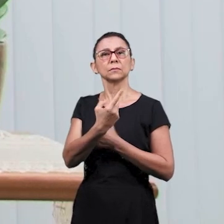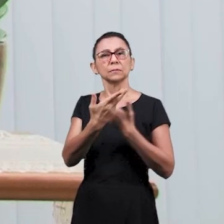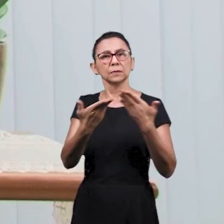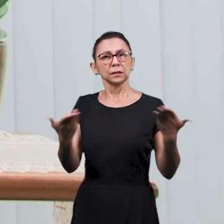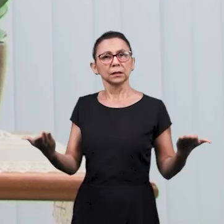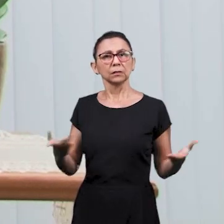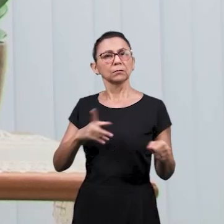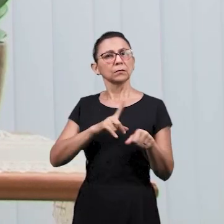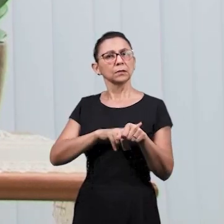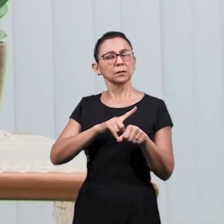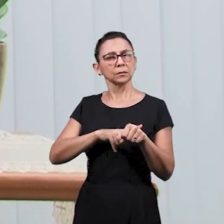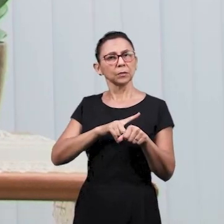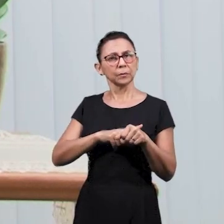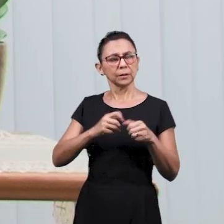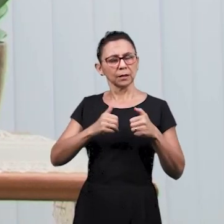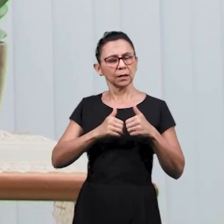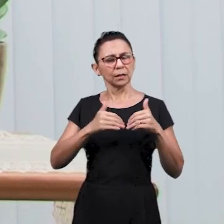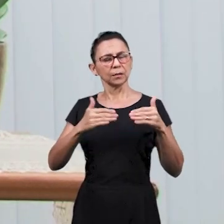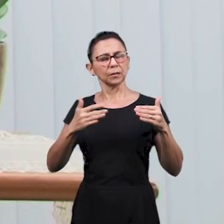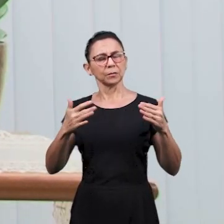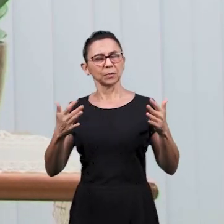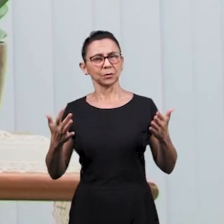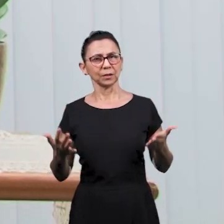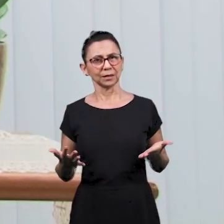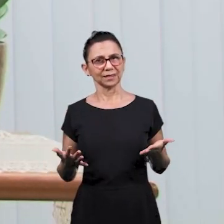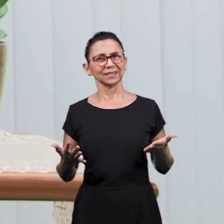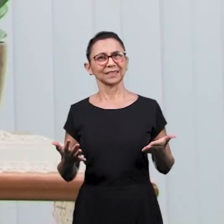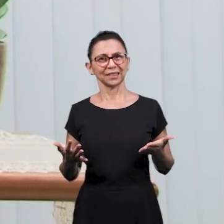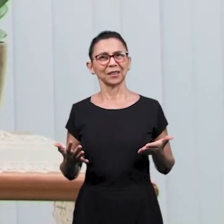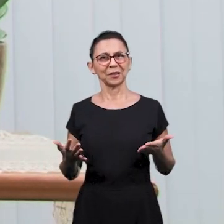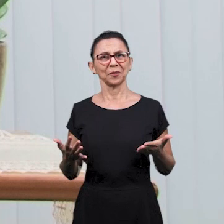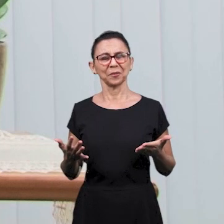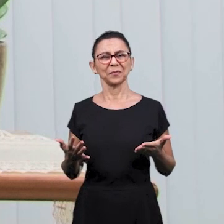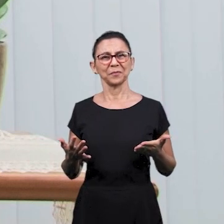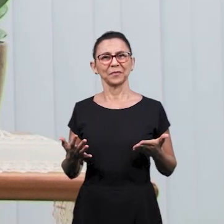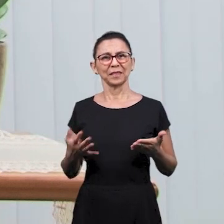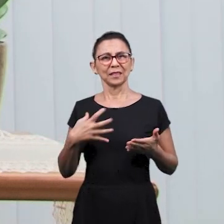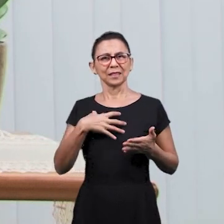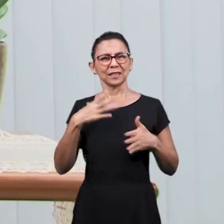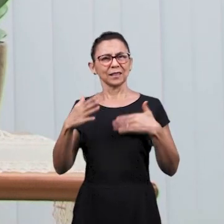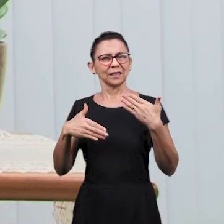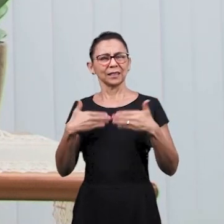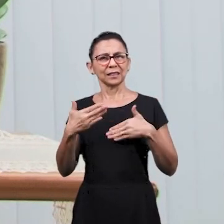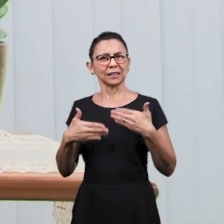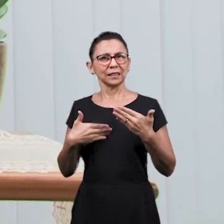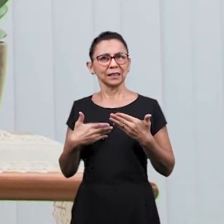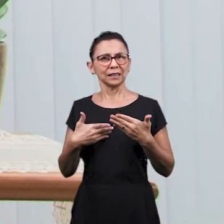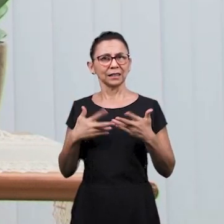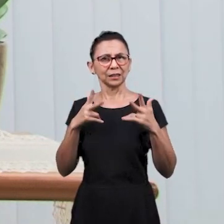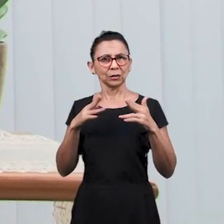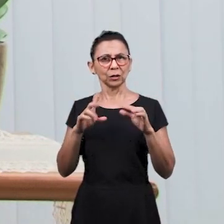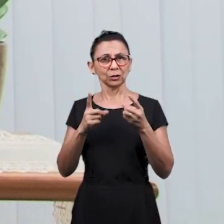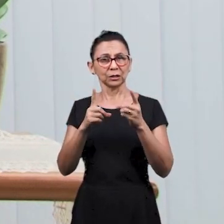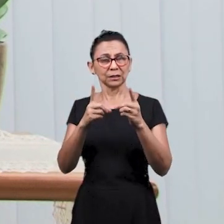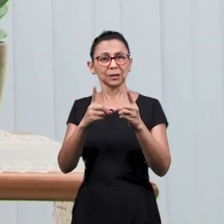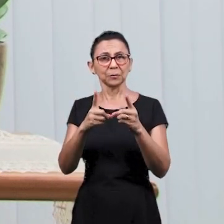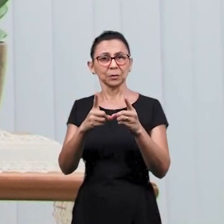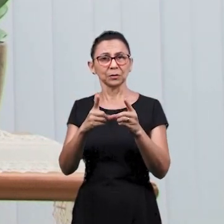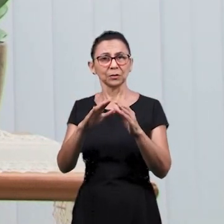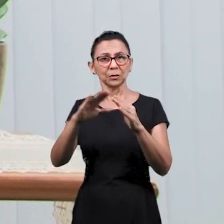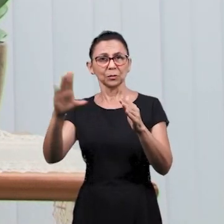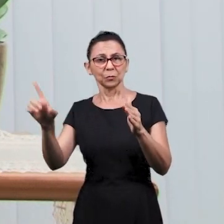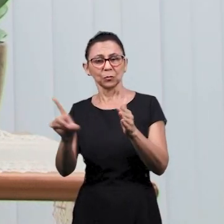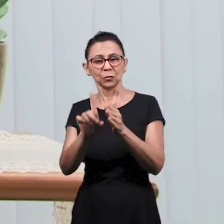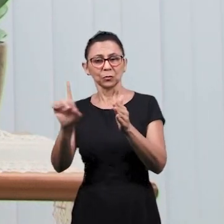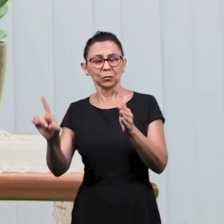хвалы. Раскайтесь пред Господом, позвольте Господу посетить. Когда Господь Иисус вошел в